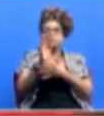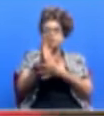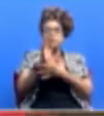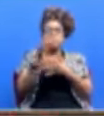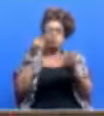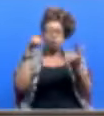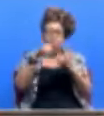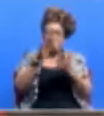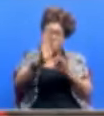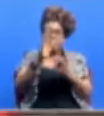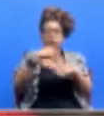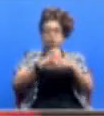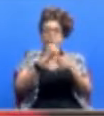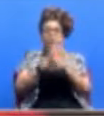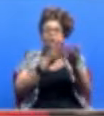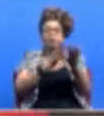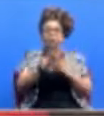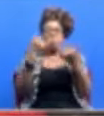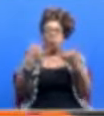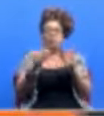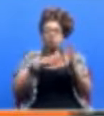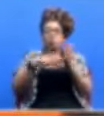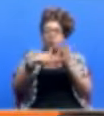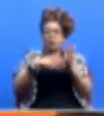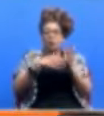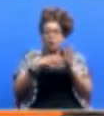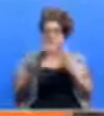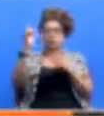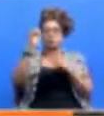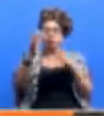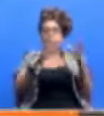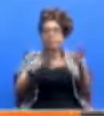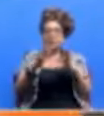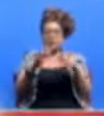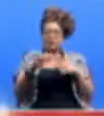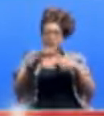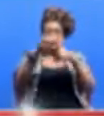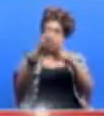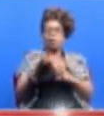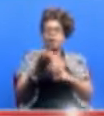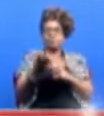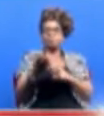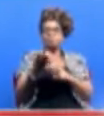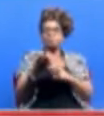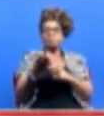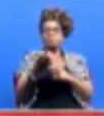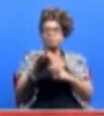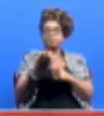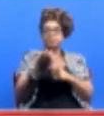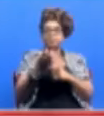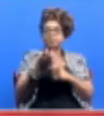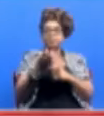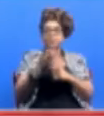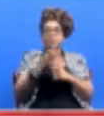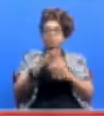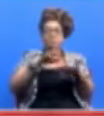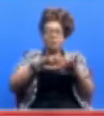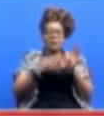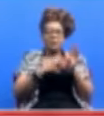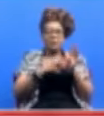kwamba analemaza vyama vya kisiasa, haswa chama cha ODM. Deni la chama chenu cha